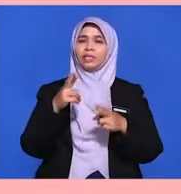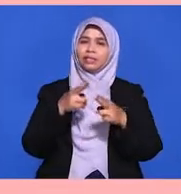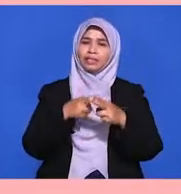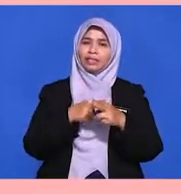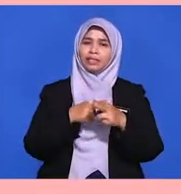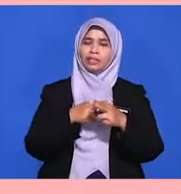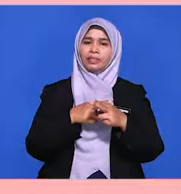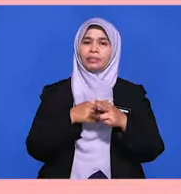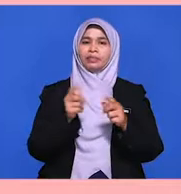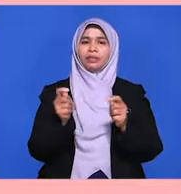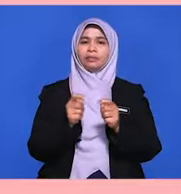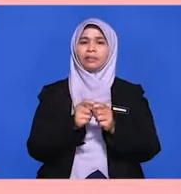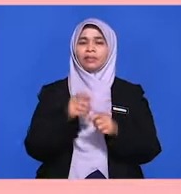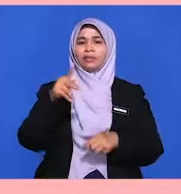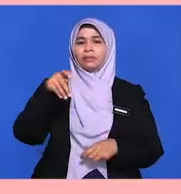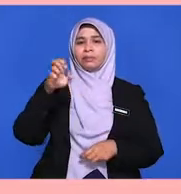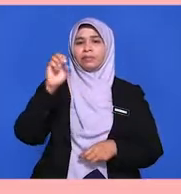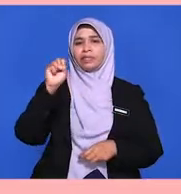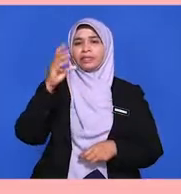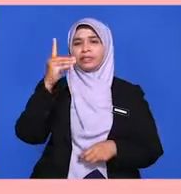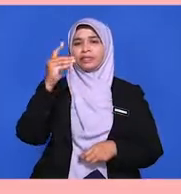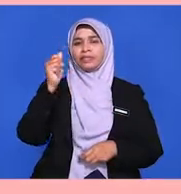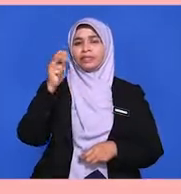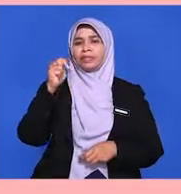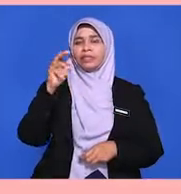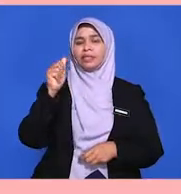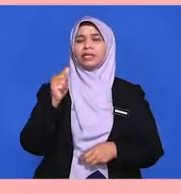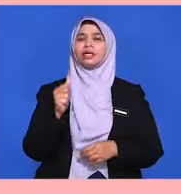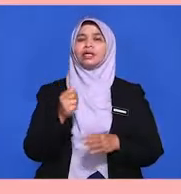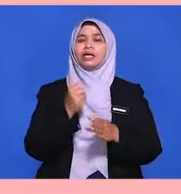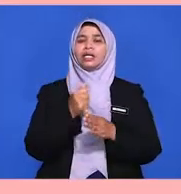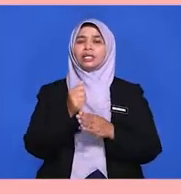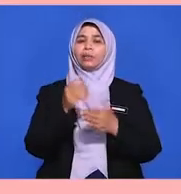seperti Pes Dana atau Penyapu Super.